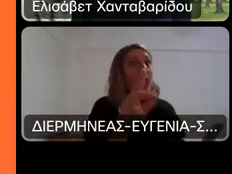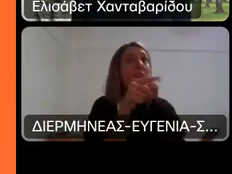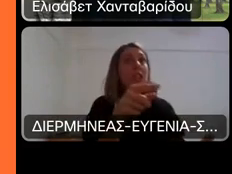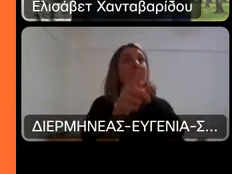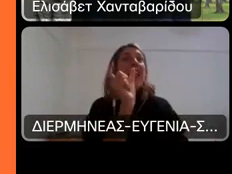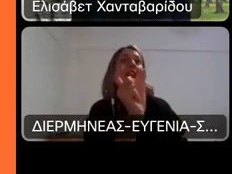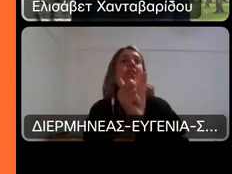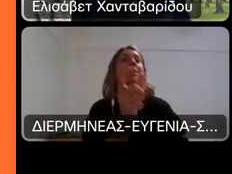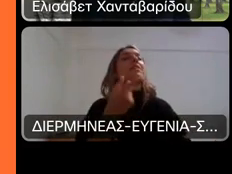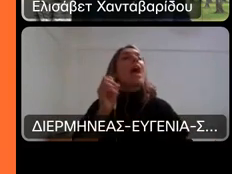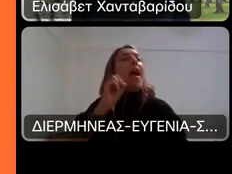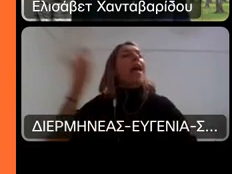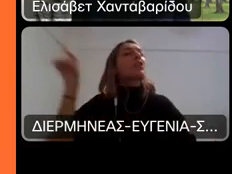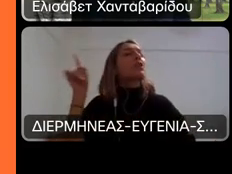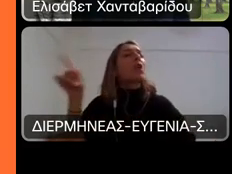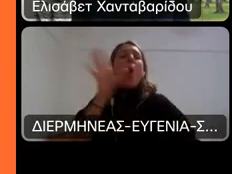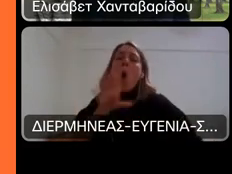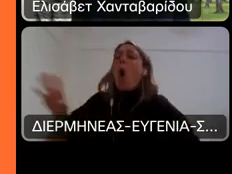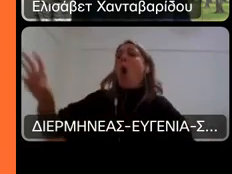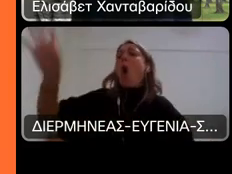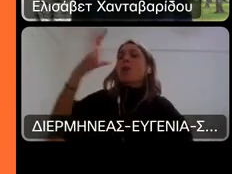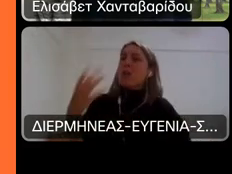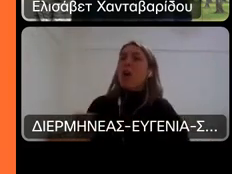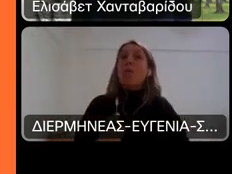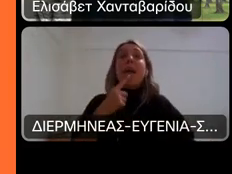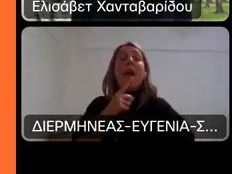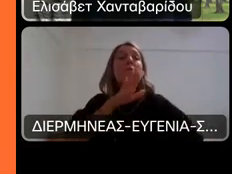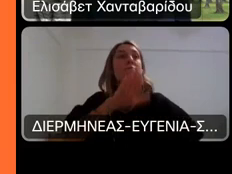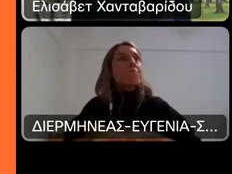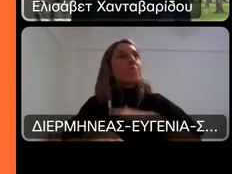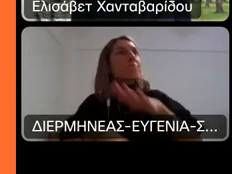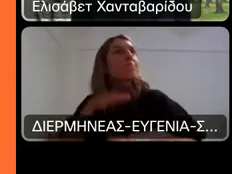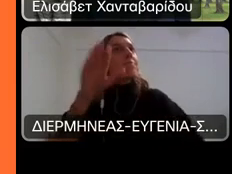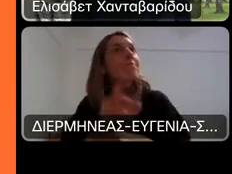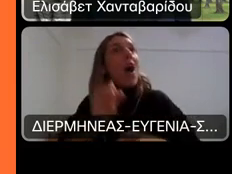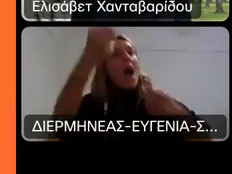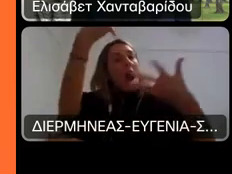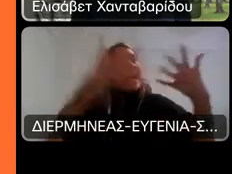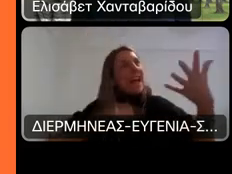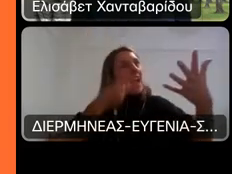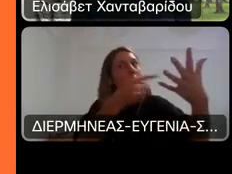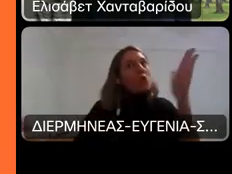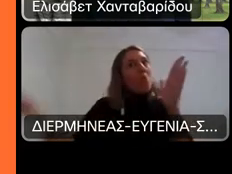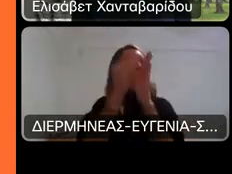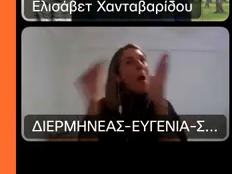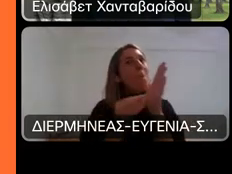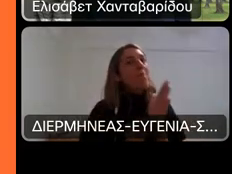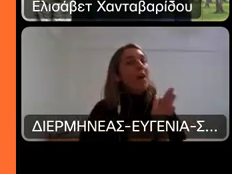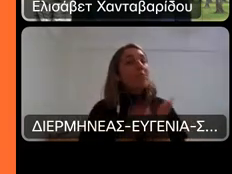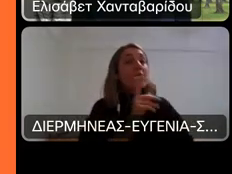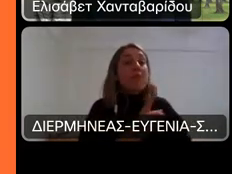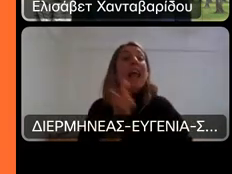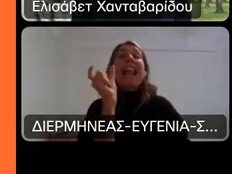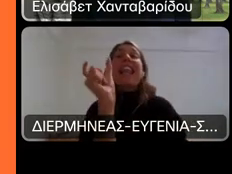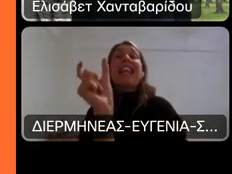του εξωτερικού σε διάφορες χώρες έχει αρχίσει σιγά σιγά να το ενσωματώνει στους καταλόγους της, ώστε να χρησιμοποιήσουμε την ορολογία